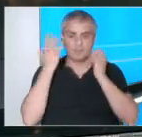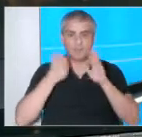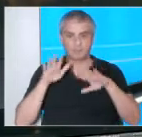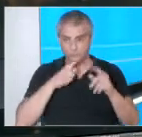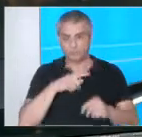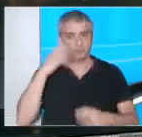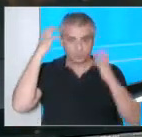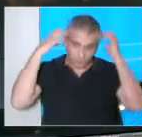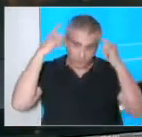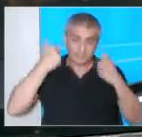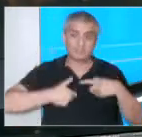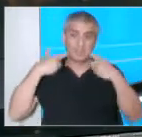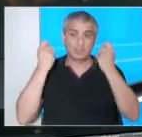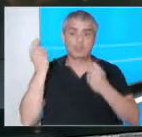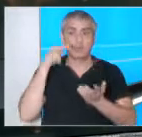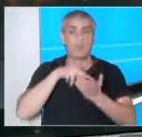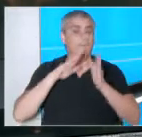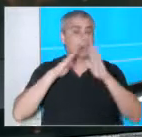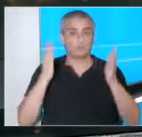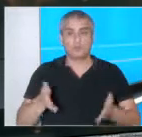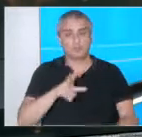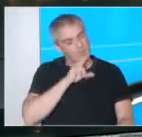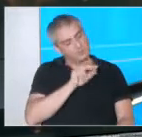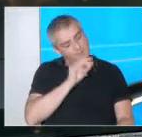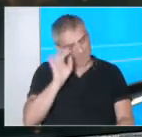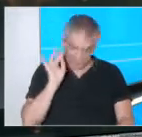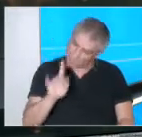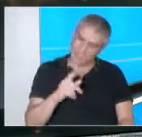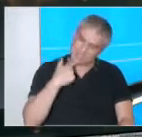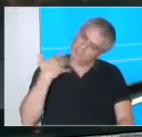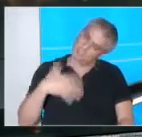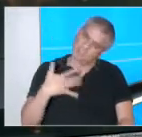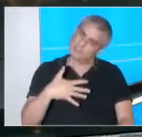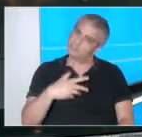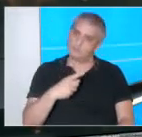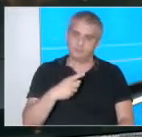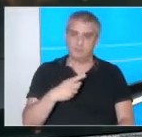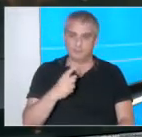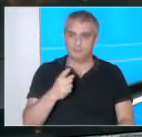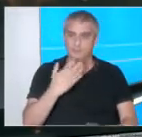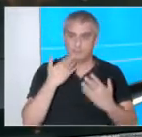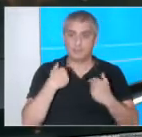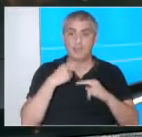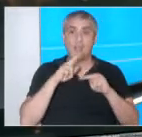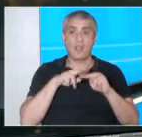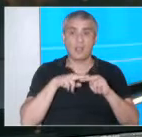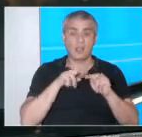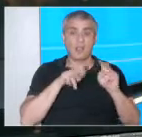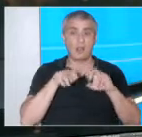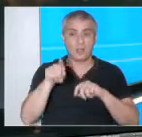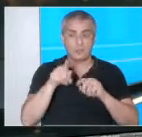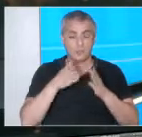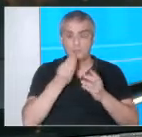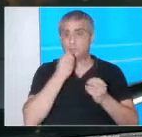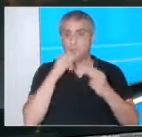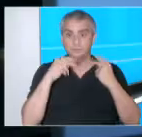שולמית אלוני הייתה שרת חינוך. הוא עמד על הדוכן ודיבר נגדה בחריף. הרב משולם נהרי סיפר לנו בשבעה. ואחר כך הלכו